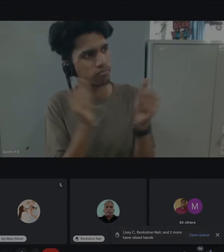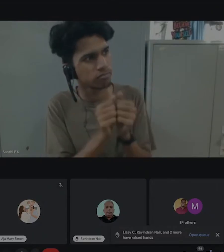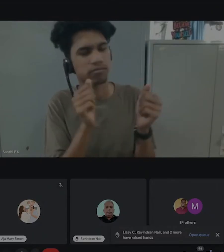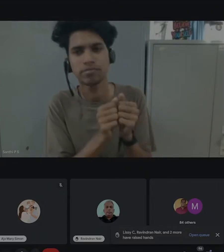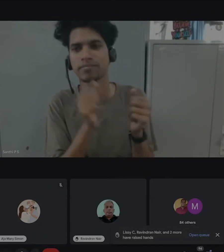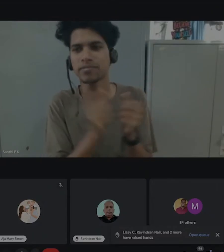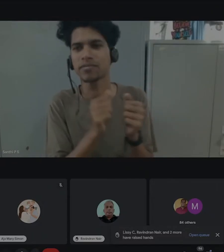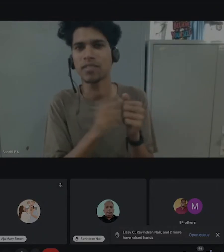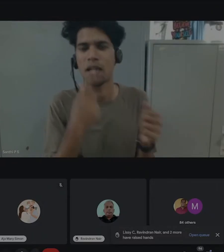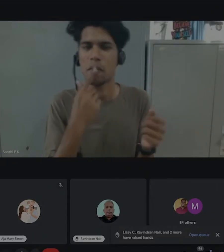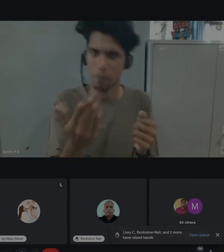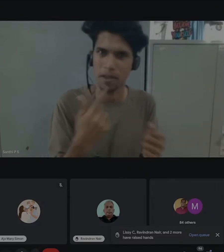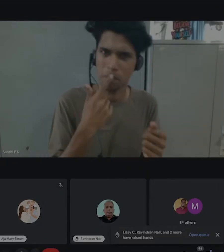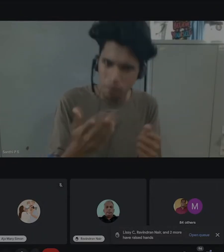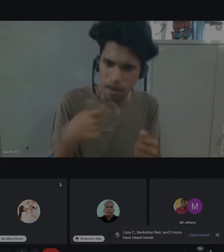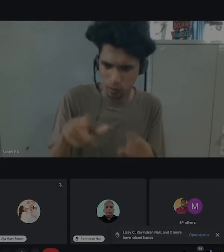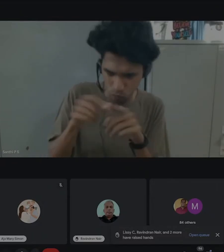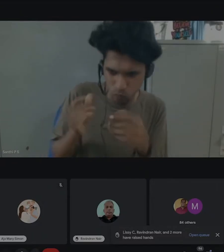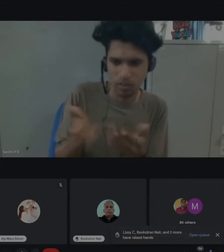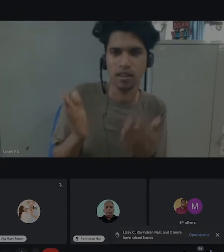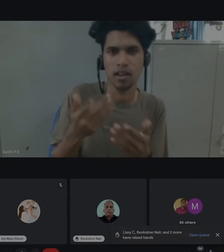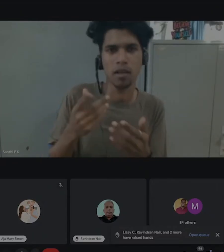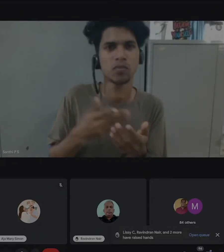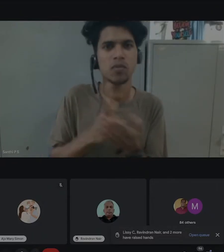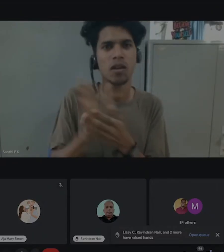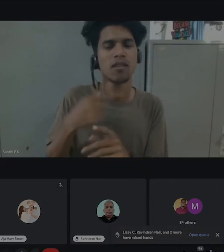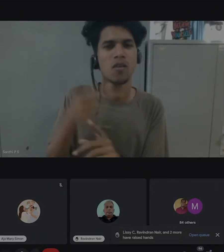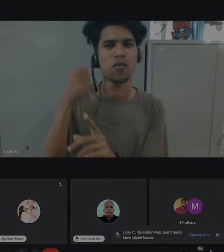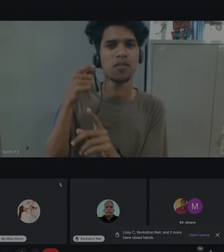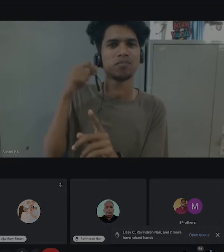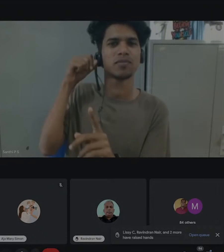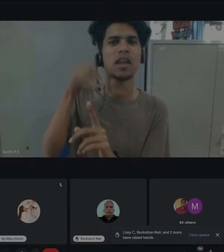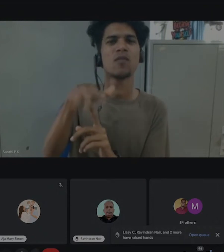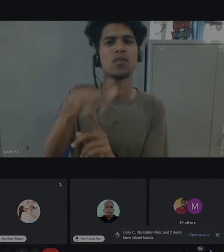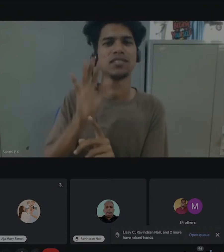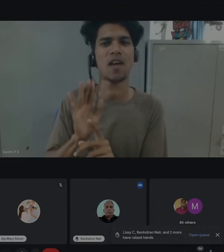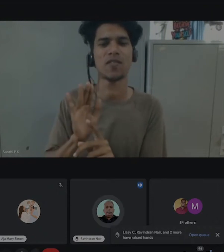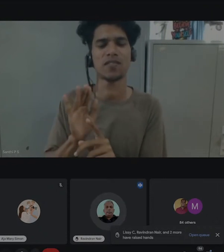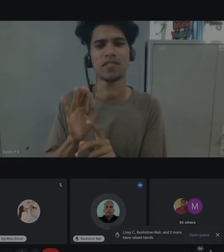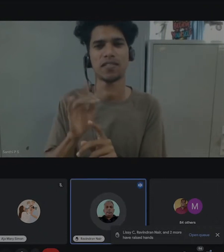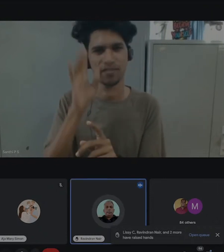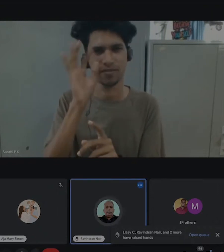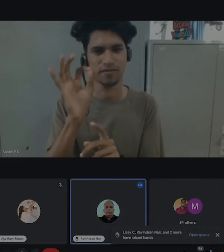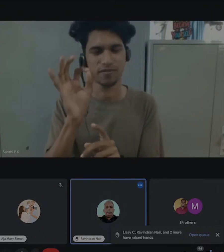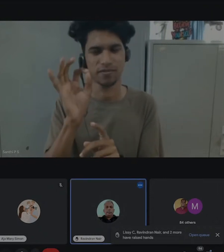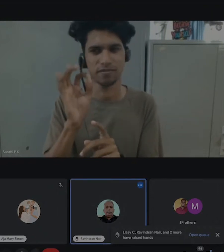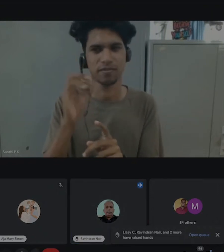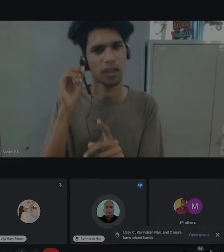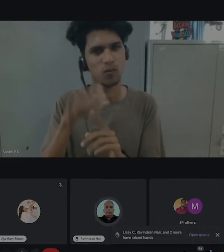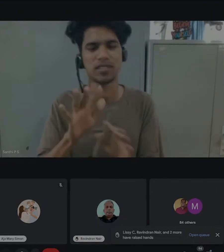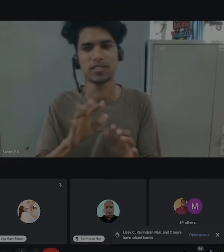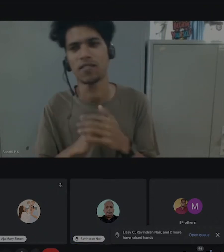ചെയ്യുന്നതും. പറയൂ, അത് ചെയ്യൂ എന്ന് പറഞ്ഞ് നമ്മളെല്ലാത്തിലും അവരെ ഒത്തിരി ഇൻഫ്ലുവൻസ് ചെയ്യുന്നുണ്ട് കുഞ്ഞുനാളിലെ സ്പീച്ച് എപ്പോഴെല്ലാം.